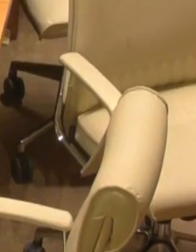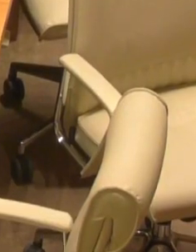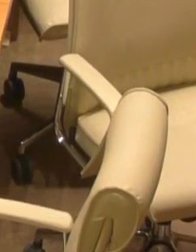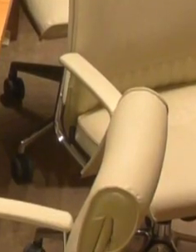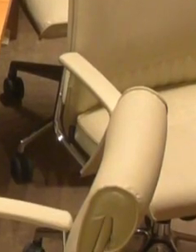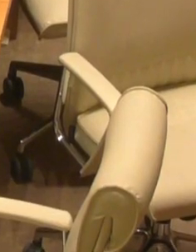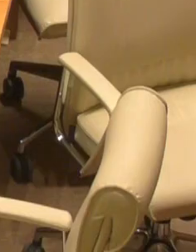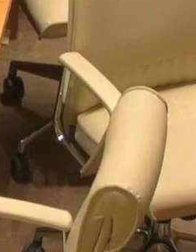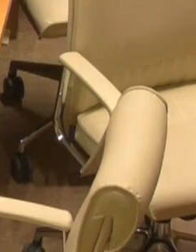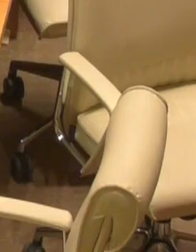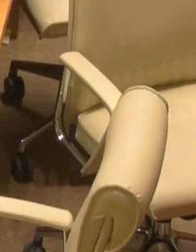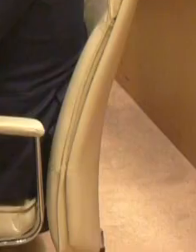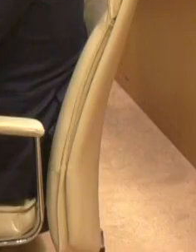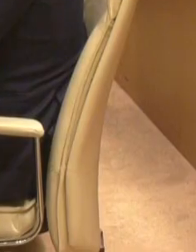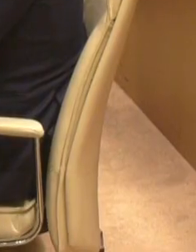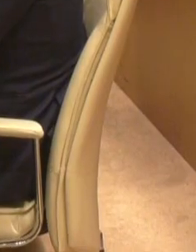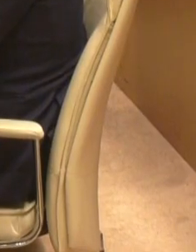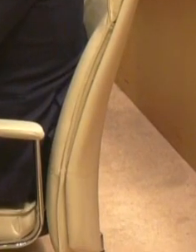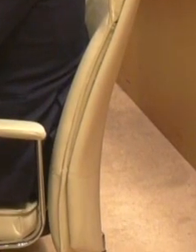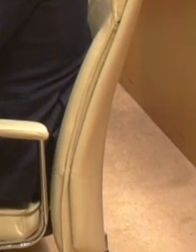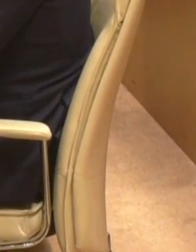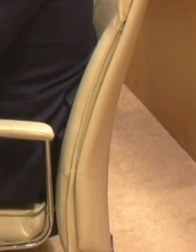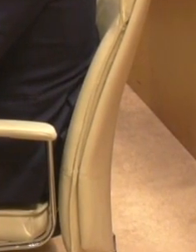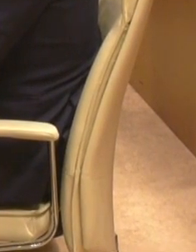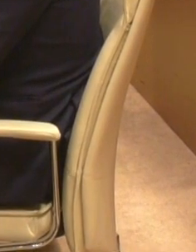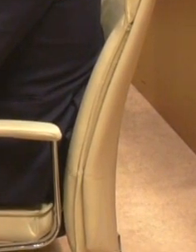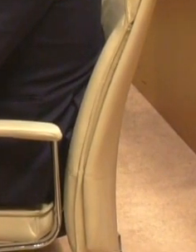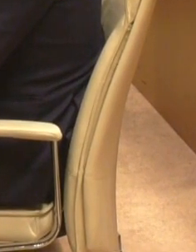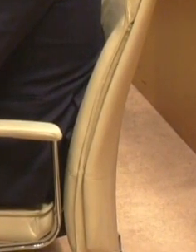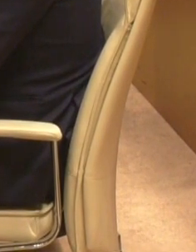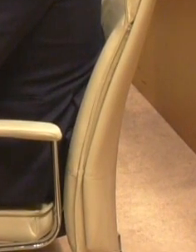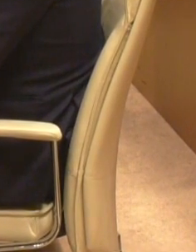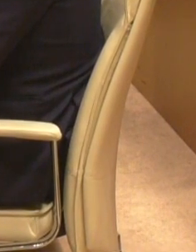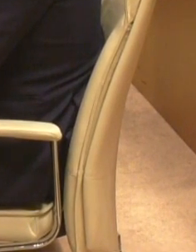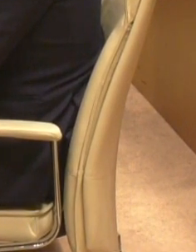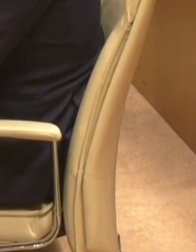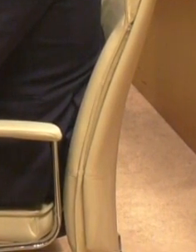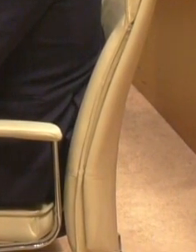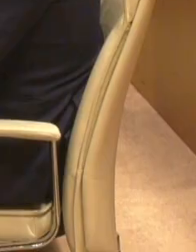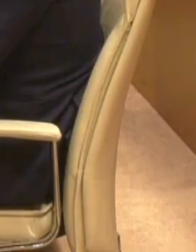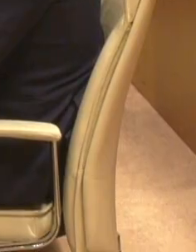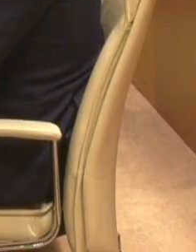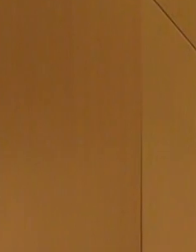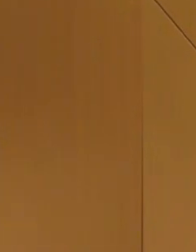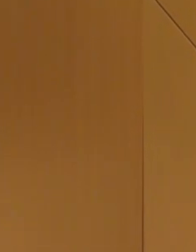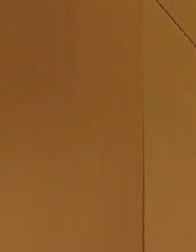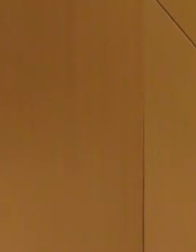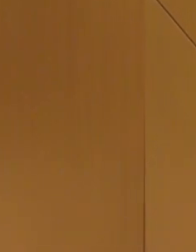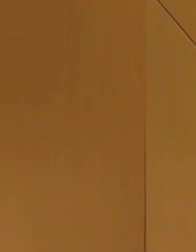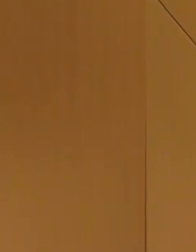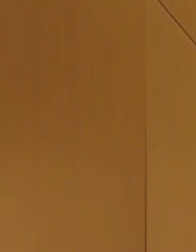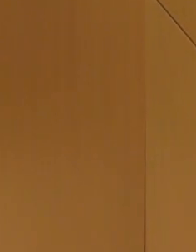ქვემოთ დაშვება უწოდა მართველი გუნდის დეპუტატმა დავით მათიკაშვილმა თბილისის სახელმწიფო უნივერსიტეტში ირაკლი კობახიძისთვის რუსული რუბლების